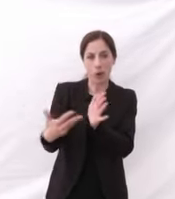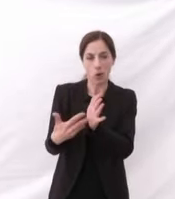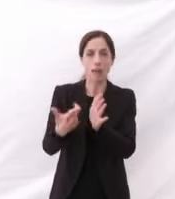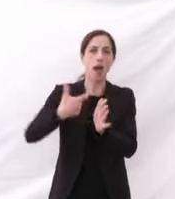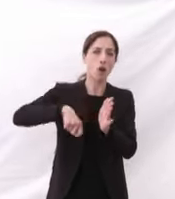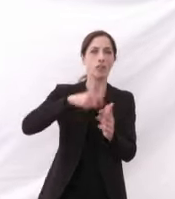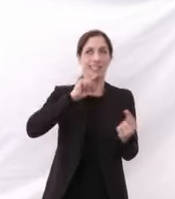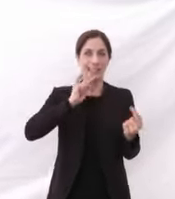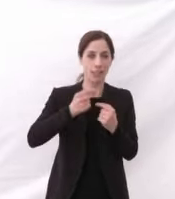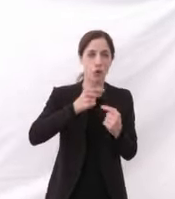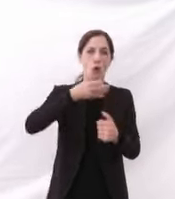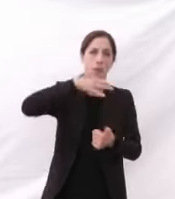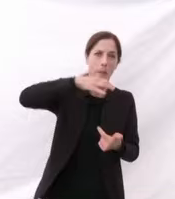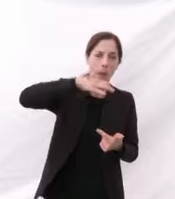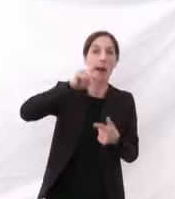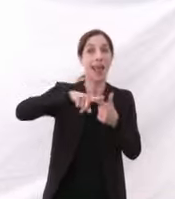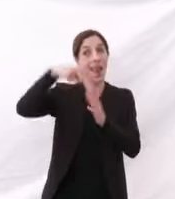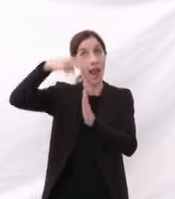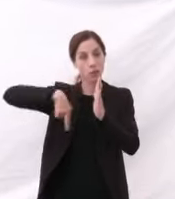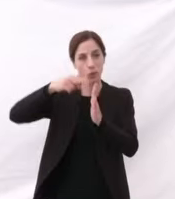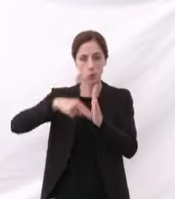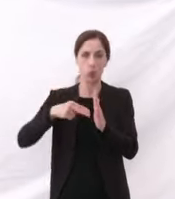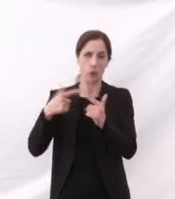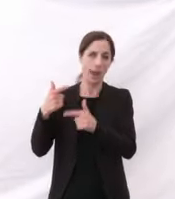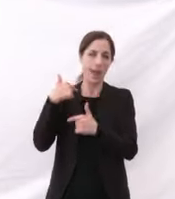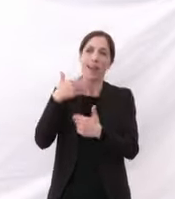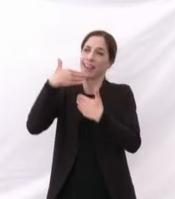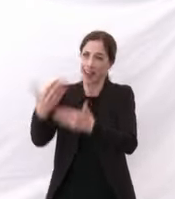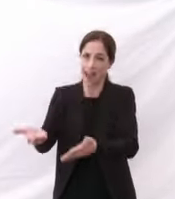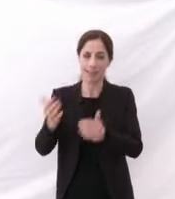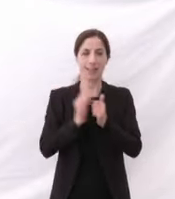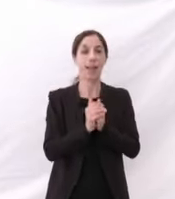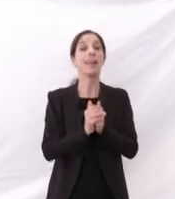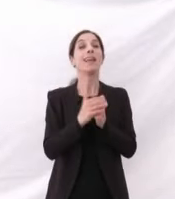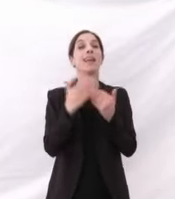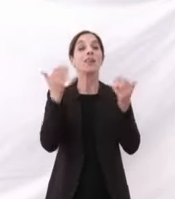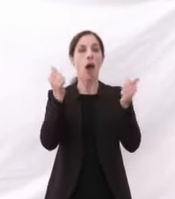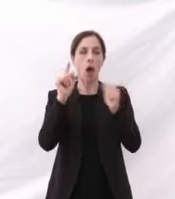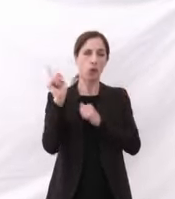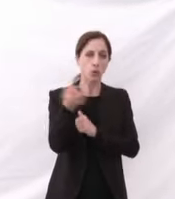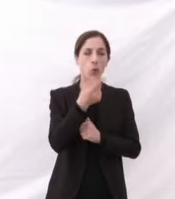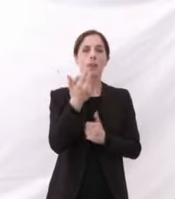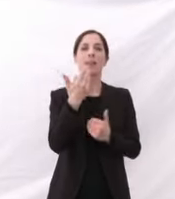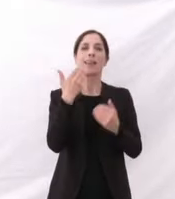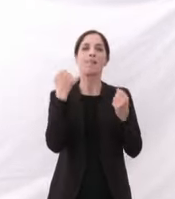e dalle nostre letture. Grazie a tutti, viva Roma, città libera, arrivederci al prossimo